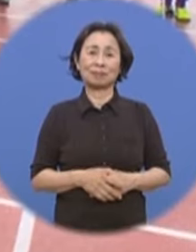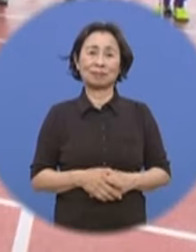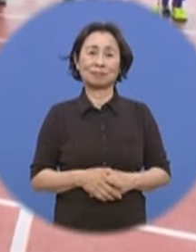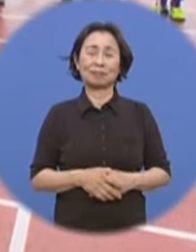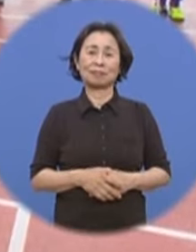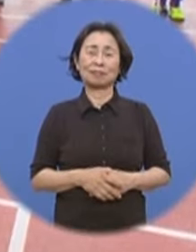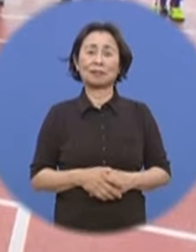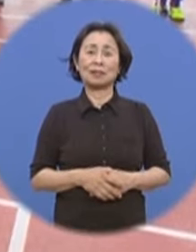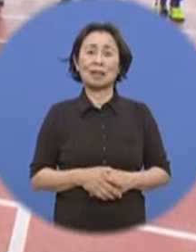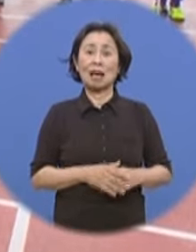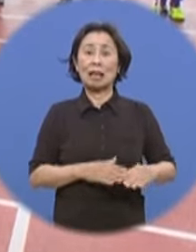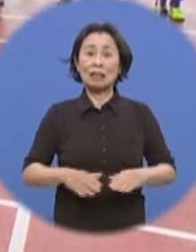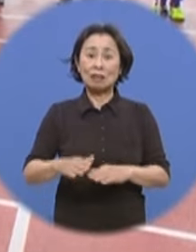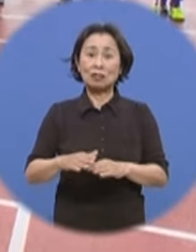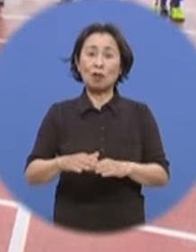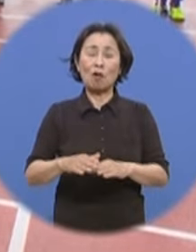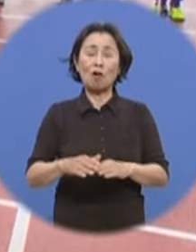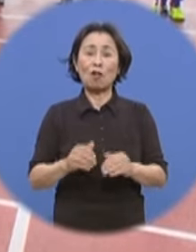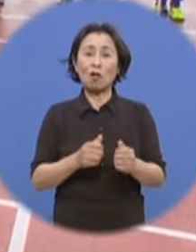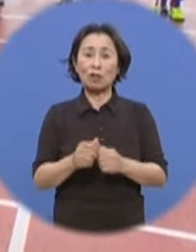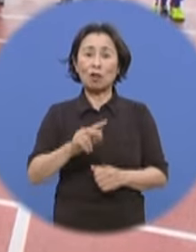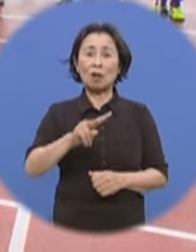くださいベック